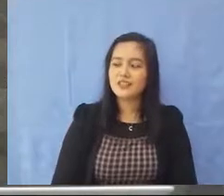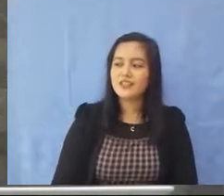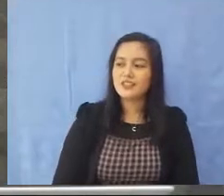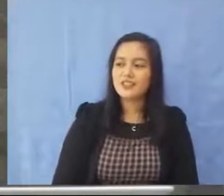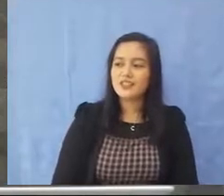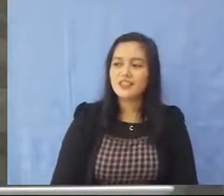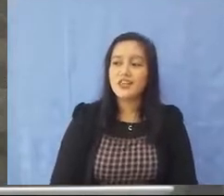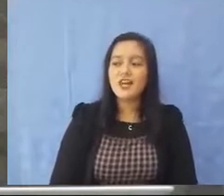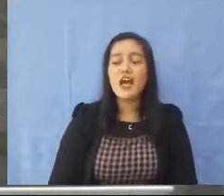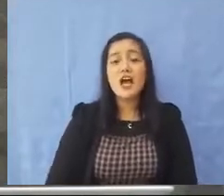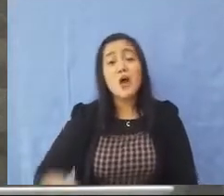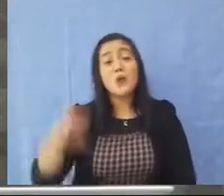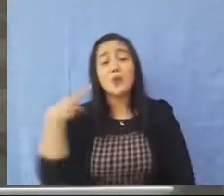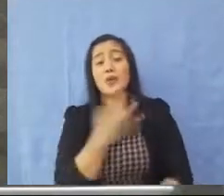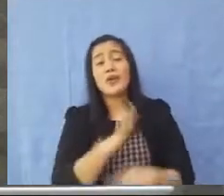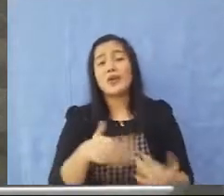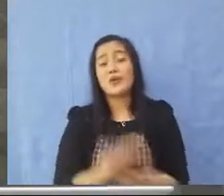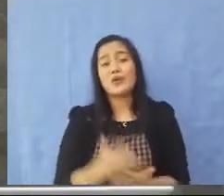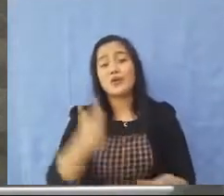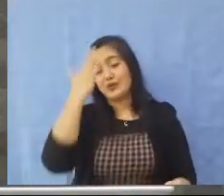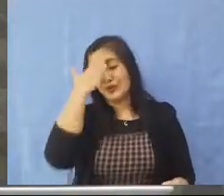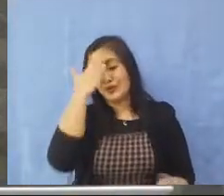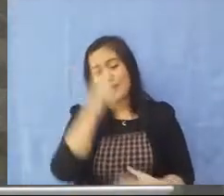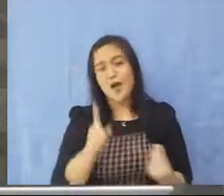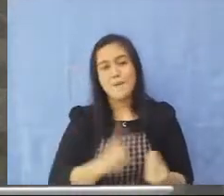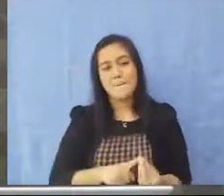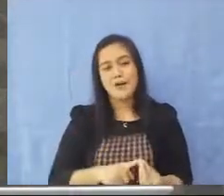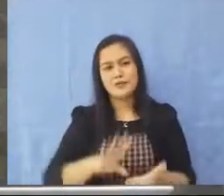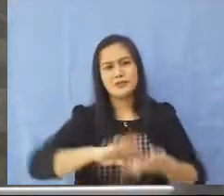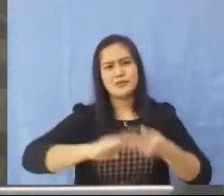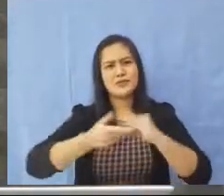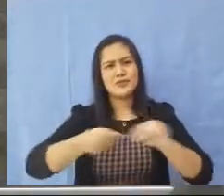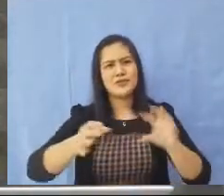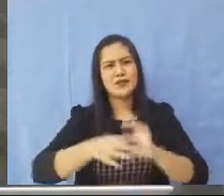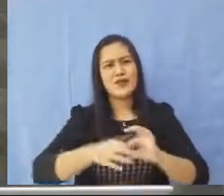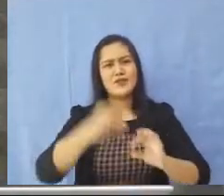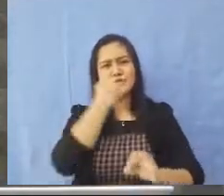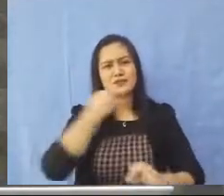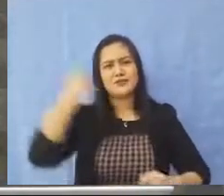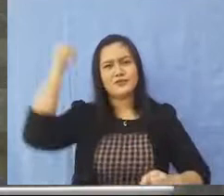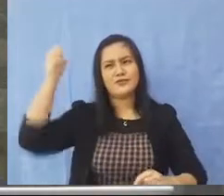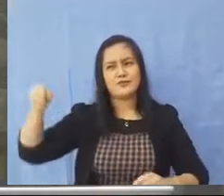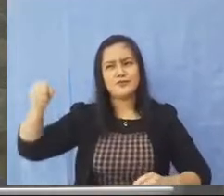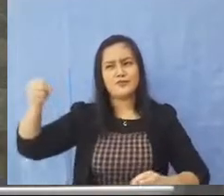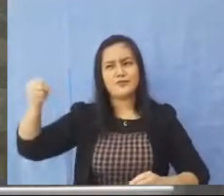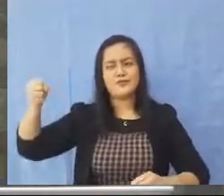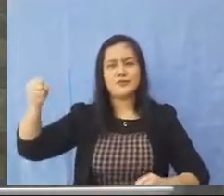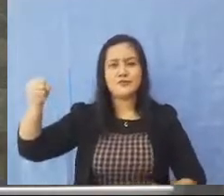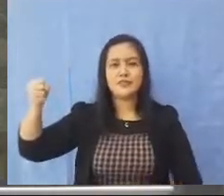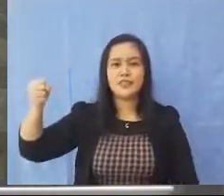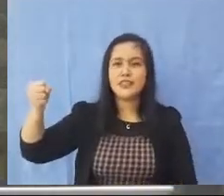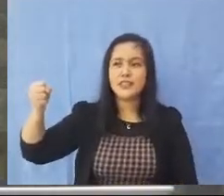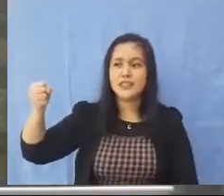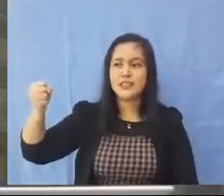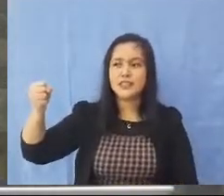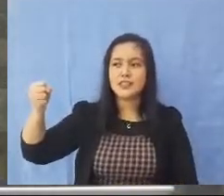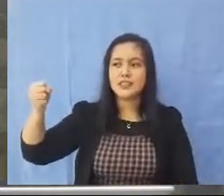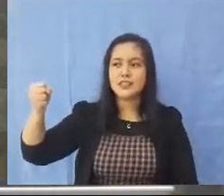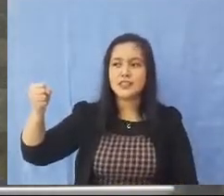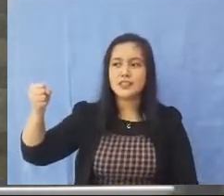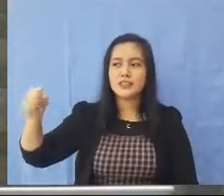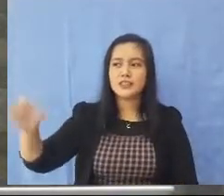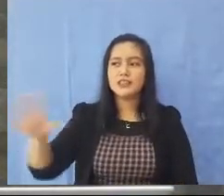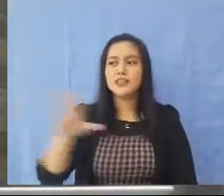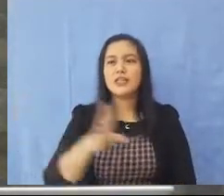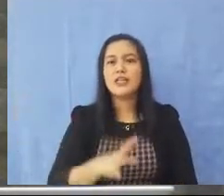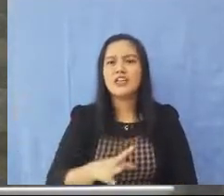Nilaglag sa balon ng malalim. Ayun, hanggang sa binenta. Pero later on, ginamit siya ng Diyos ng matindi sa Egypt. At para